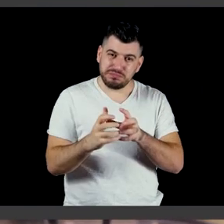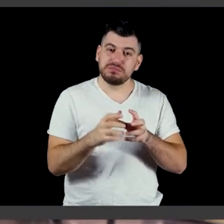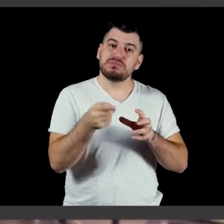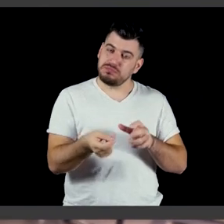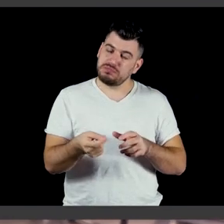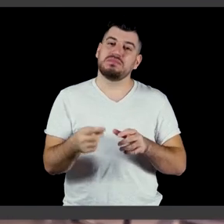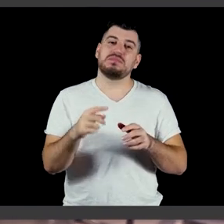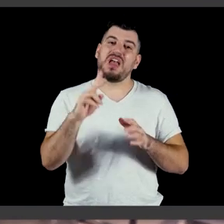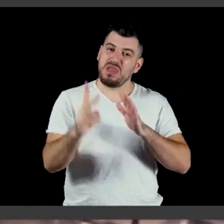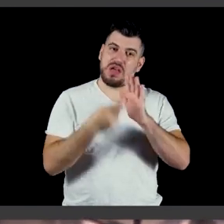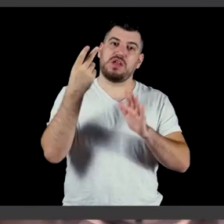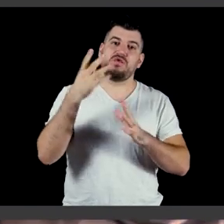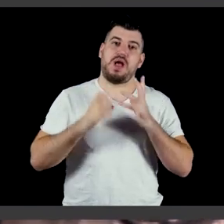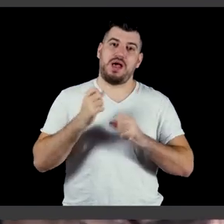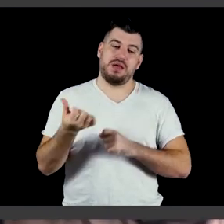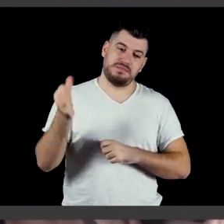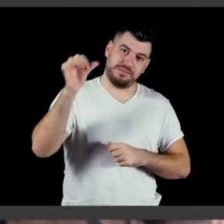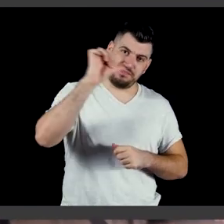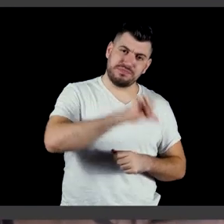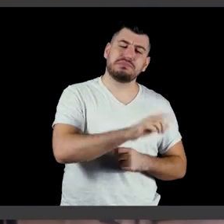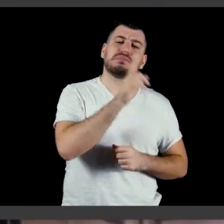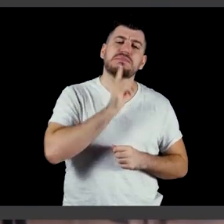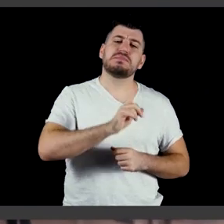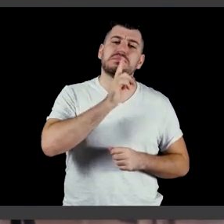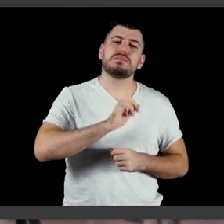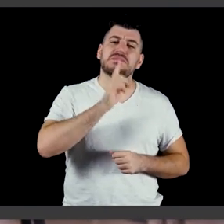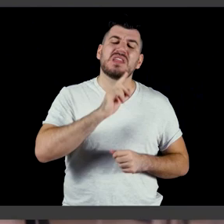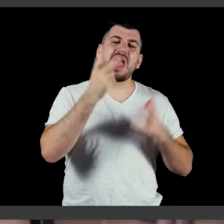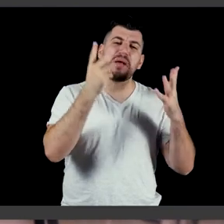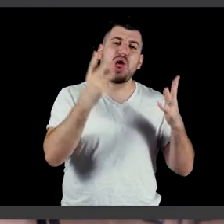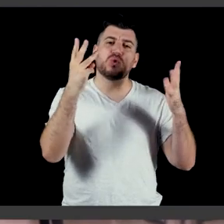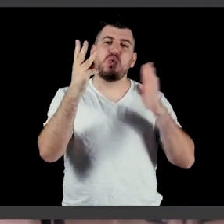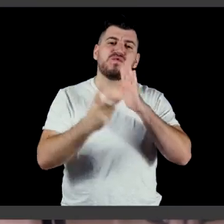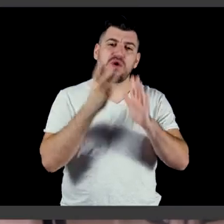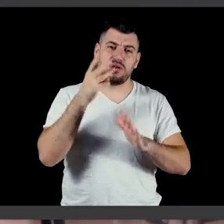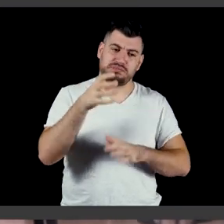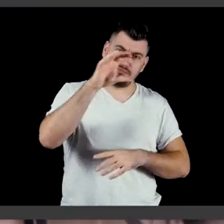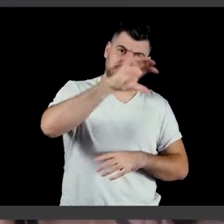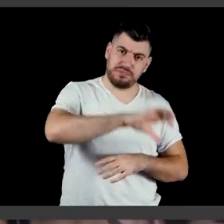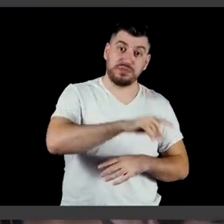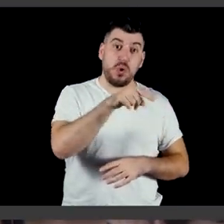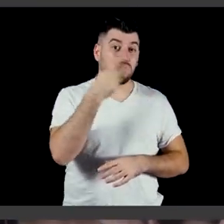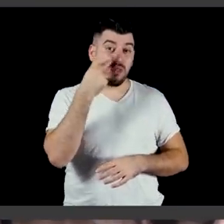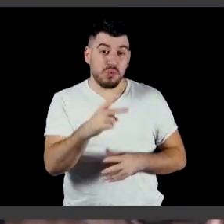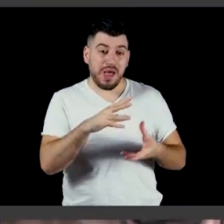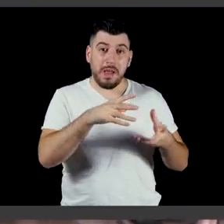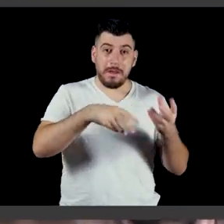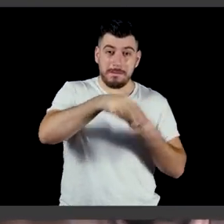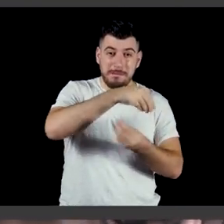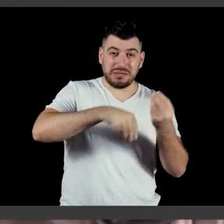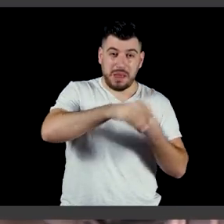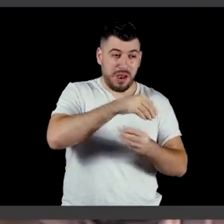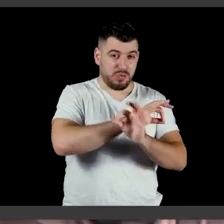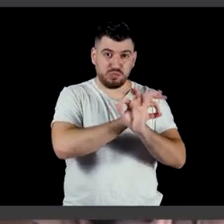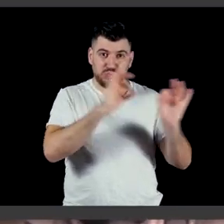κομμένο, τότε προσθέτουμε την επόμενη δόση. Και κάνουμε ακριβώς την ίδια διαδικασία για 7 με 8 φορές. Με το που γίνει και η μπεσαμέλ, γίνει και η